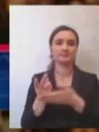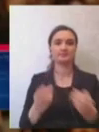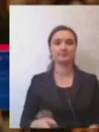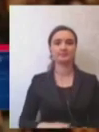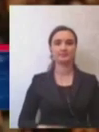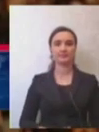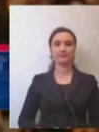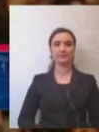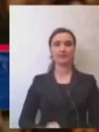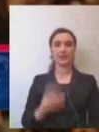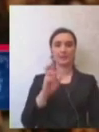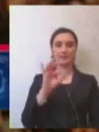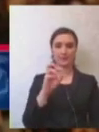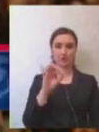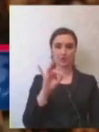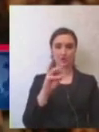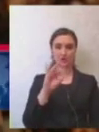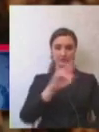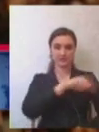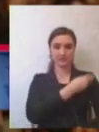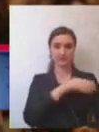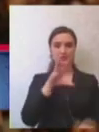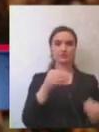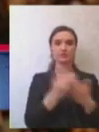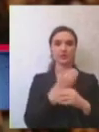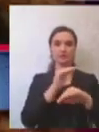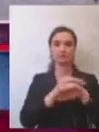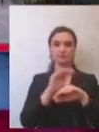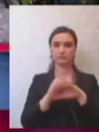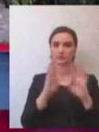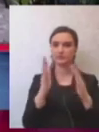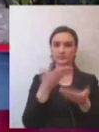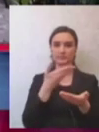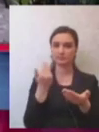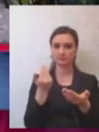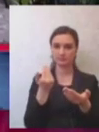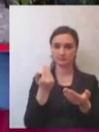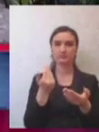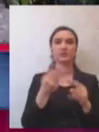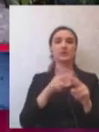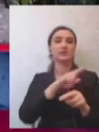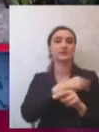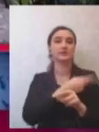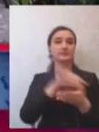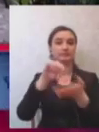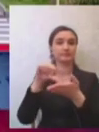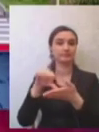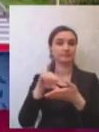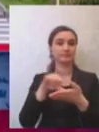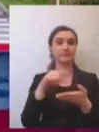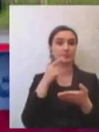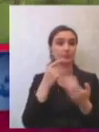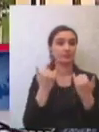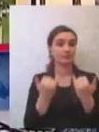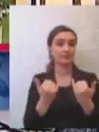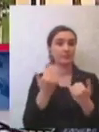ბოჭორიშვილის სახელობის კლინიკაში ახალი დადასტურებული შემთხვევები არ დაფიქსირებულა. როგორც კლინიკის წარმომადგენლები აცხადებენ, ამ დროისთვის მათი